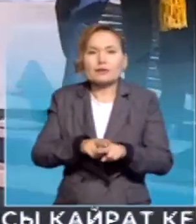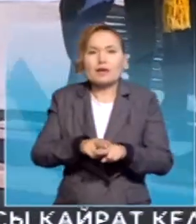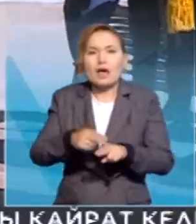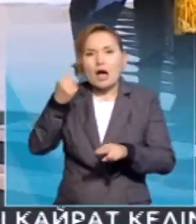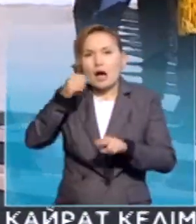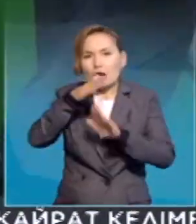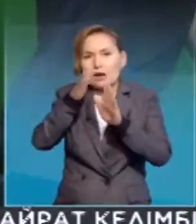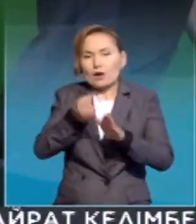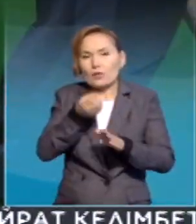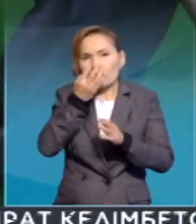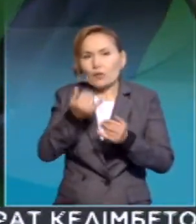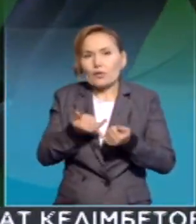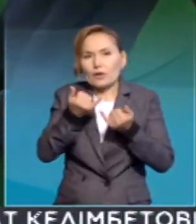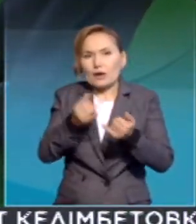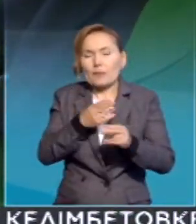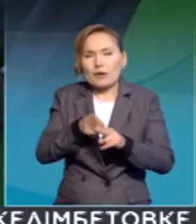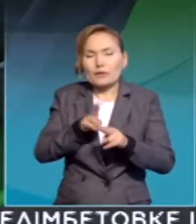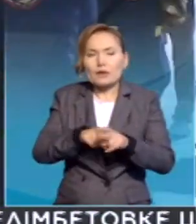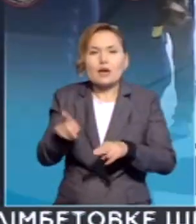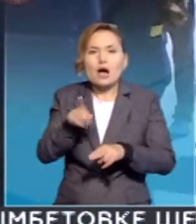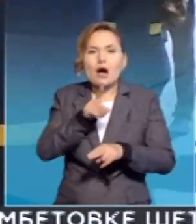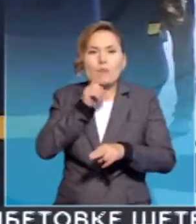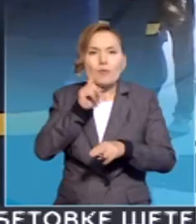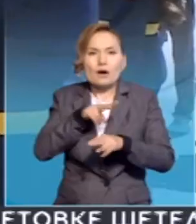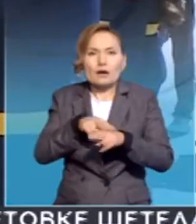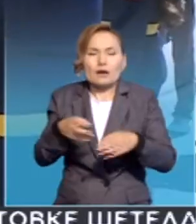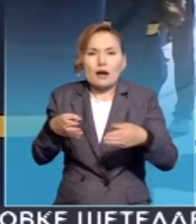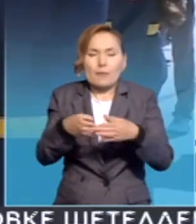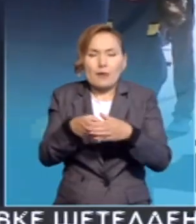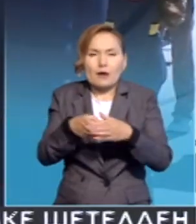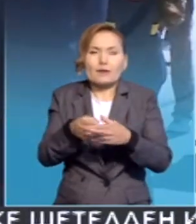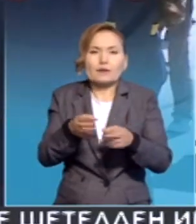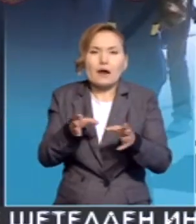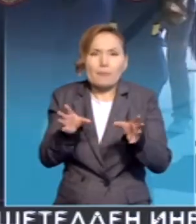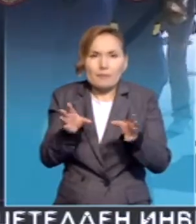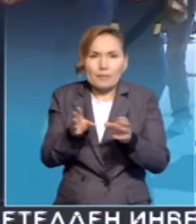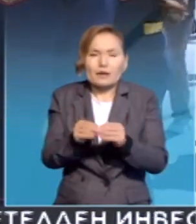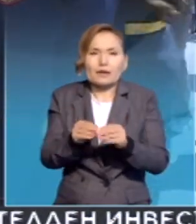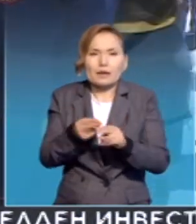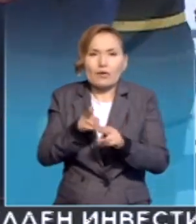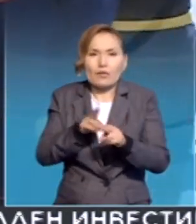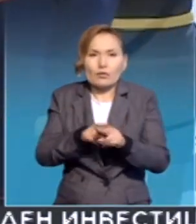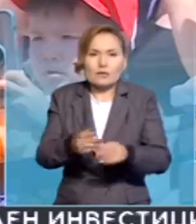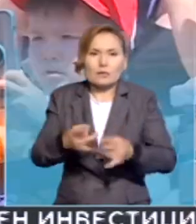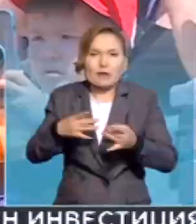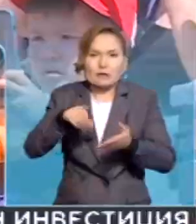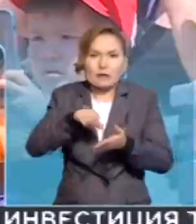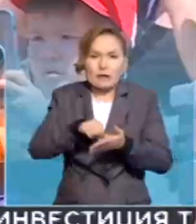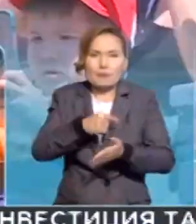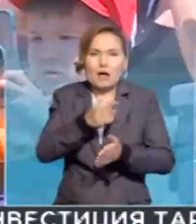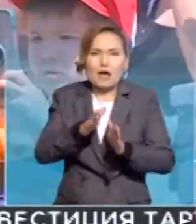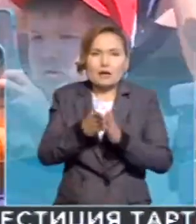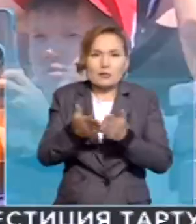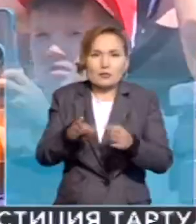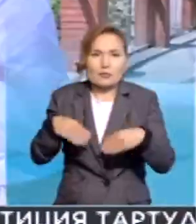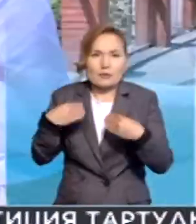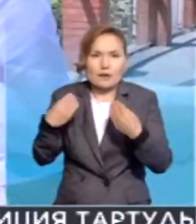ескерткішіне гүл шоқтарын қойды. Курсанттармен бірге уақыт капсуласын салып, диплом табыстау шарасына қатысты.